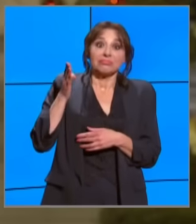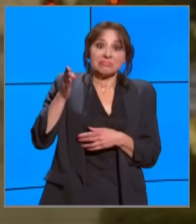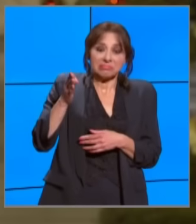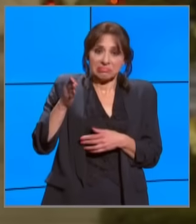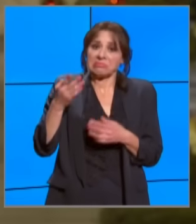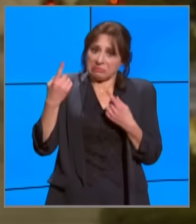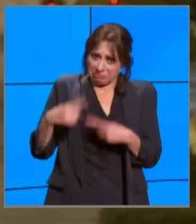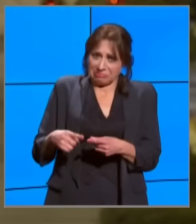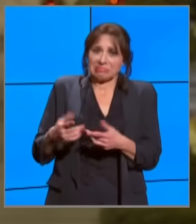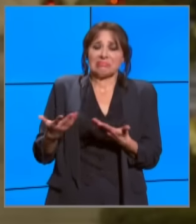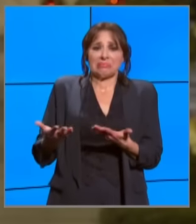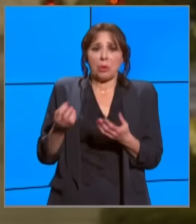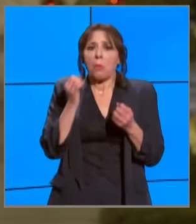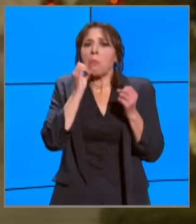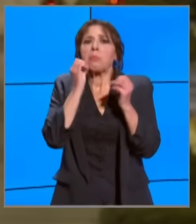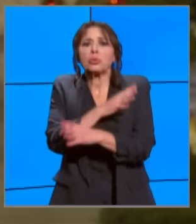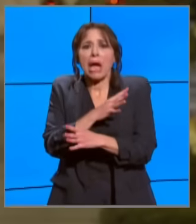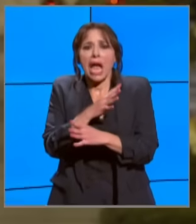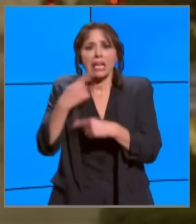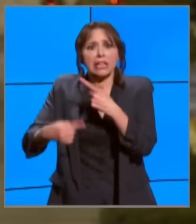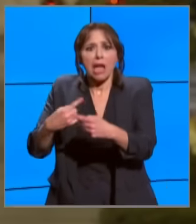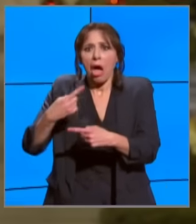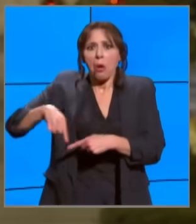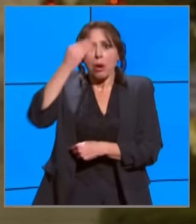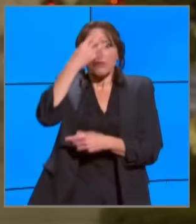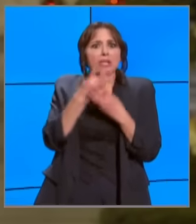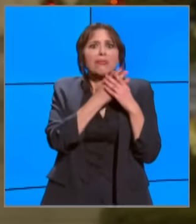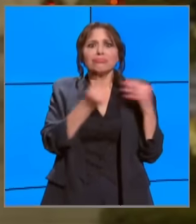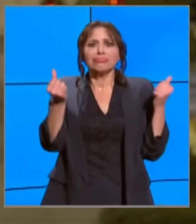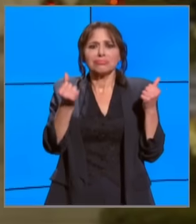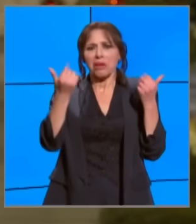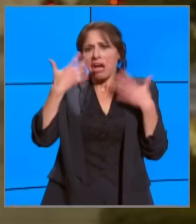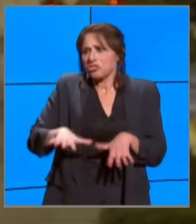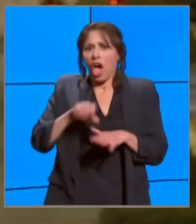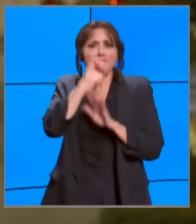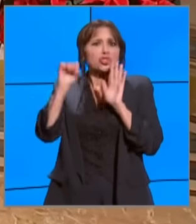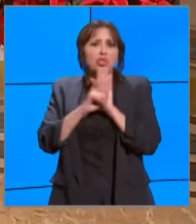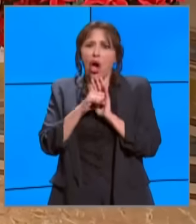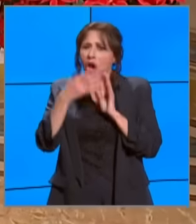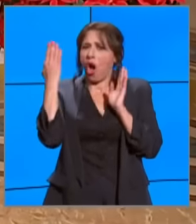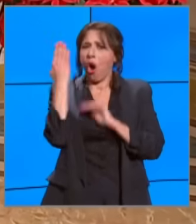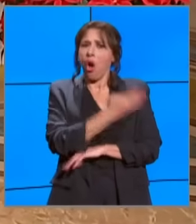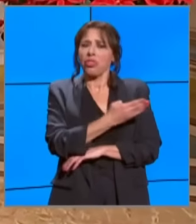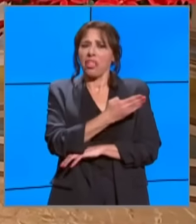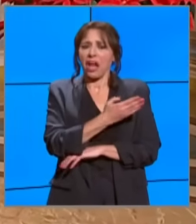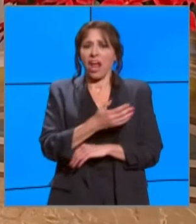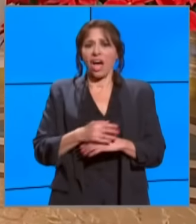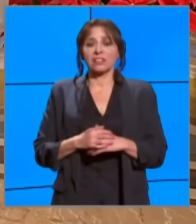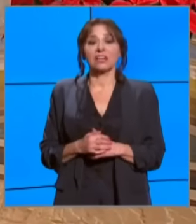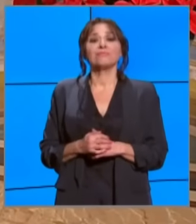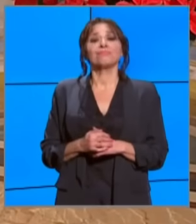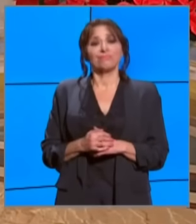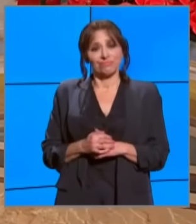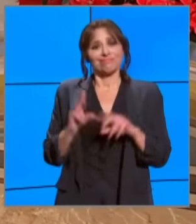brutalità che pensavamo ormai scomparse oltre che condannate dalla storia la